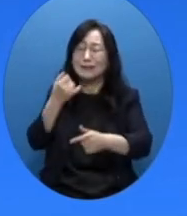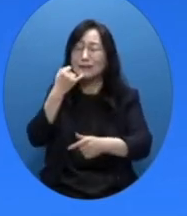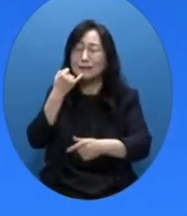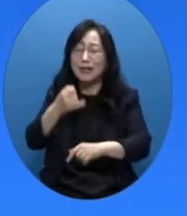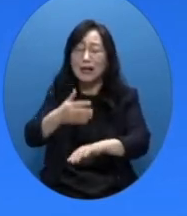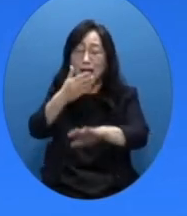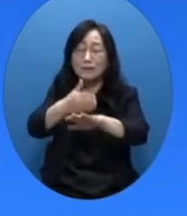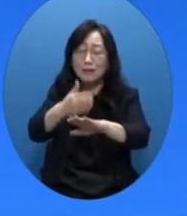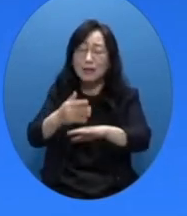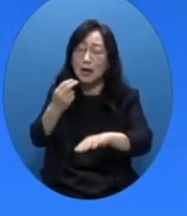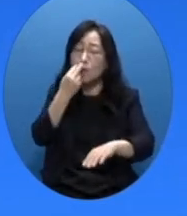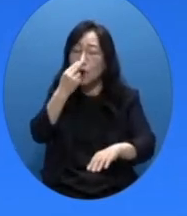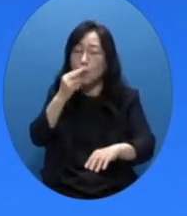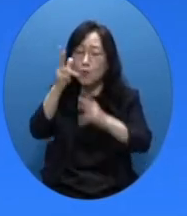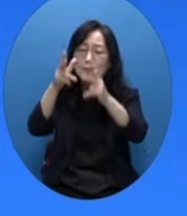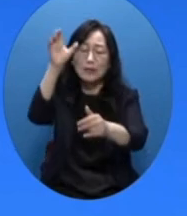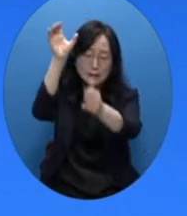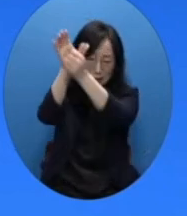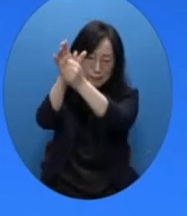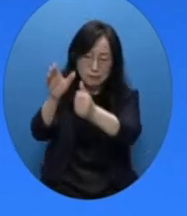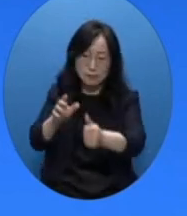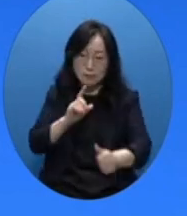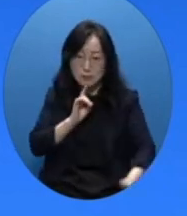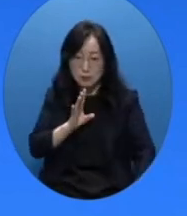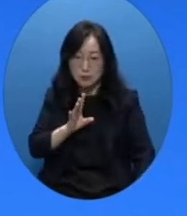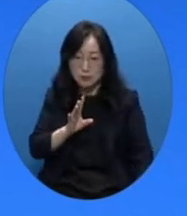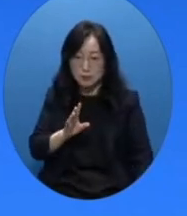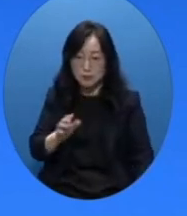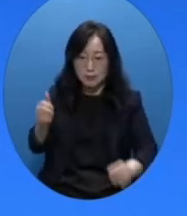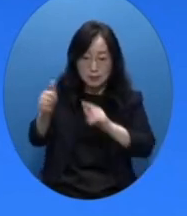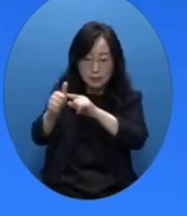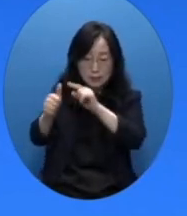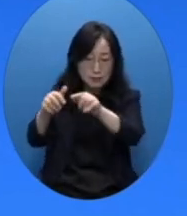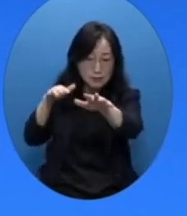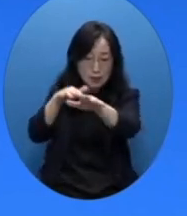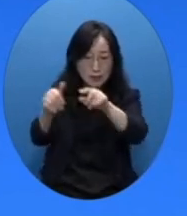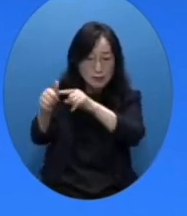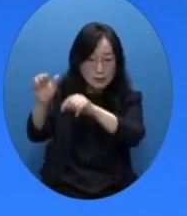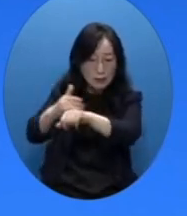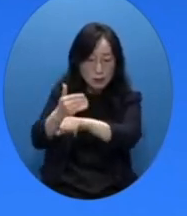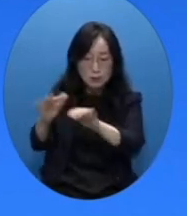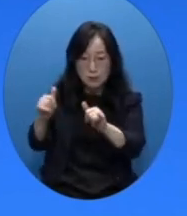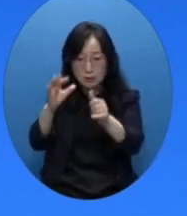맡겨서 보험회사가 처리하니까 사고를 낸 분도 그 모습을 보고